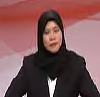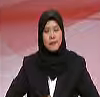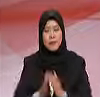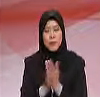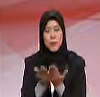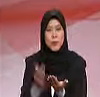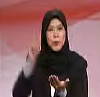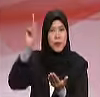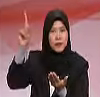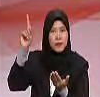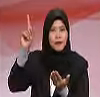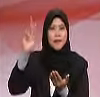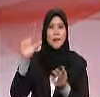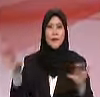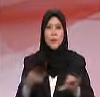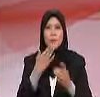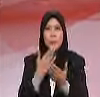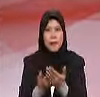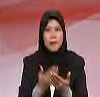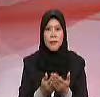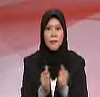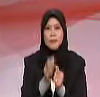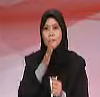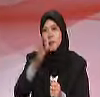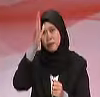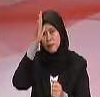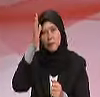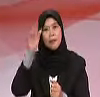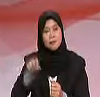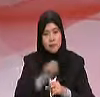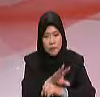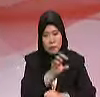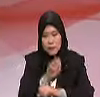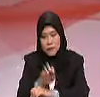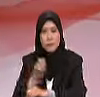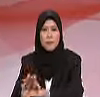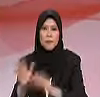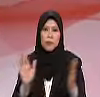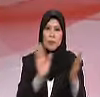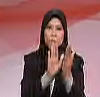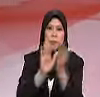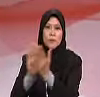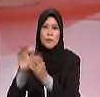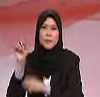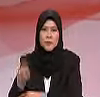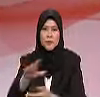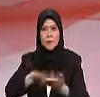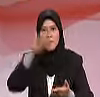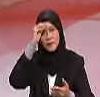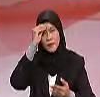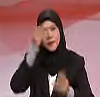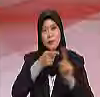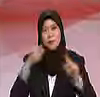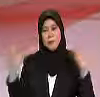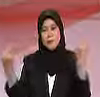Quran, tentang berbuat baik pada kedua orang tua, dan benda-benda yang seperti itu yang rasanya perlu kita terapkan juga dalam